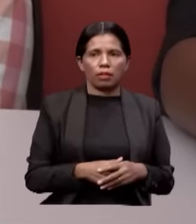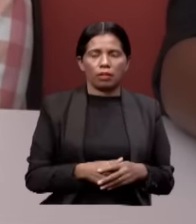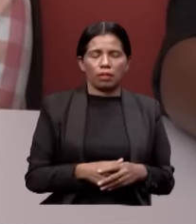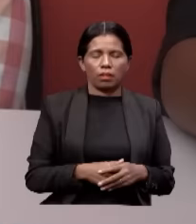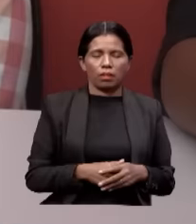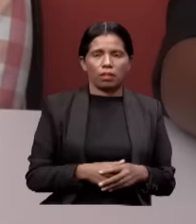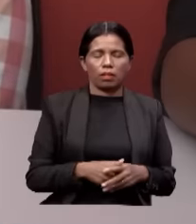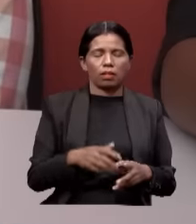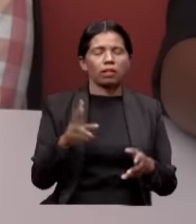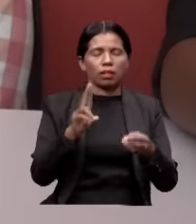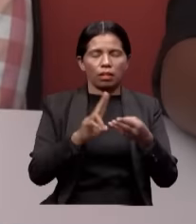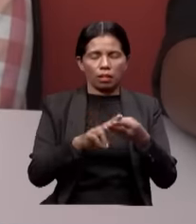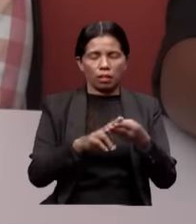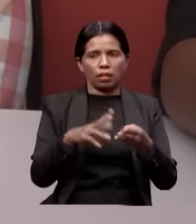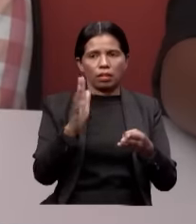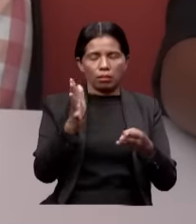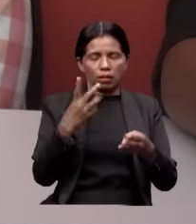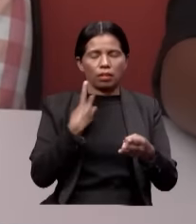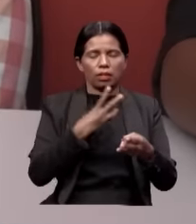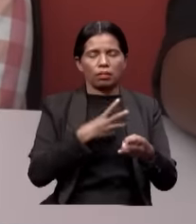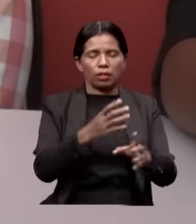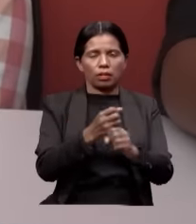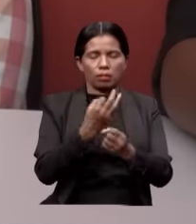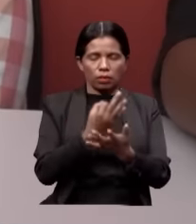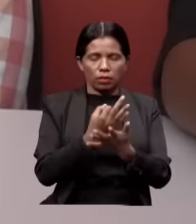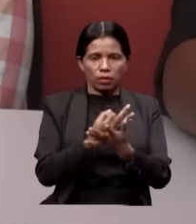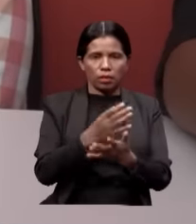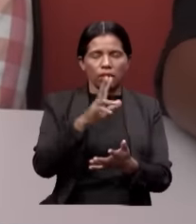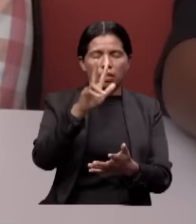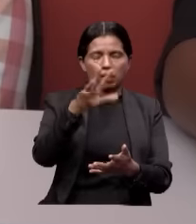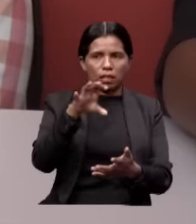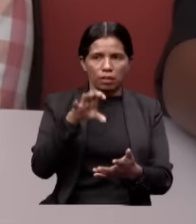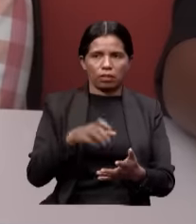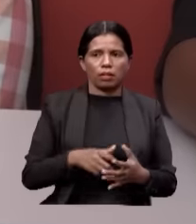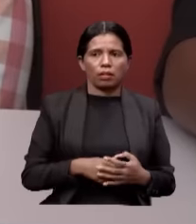jadi sekarang kita terima pemenangnya gitu. Jadi kami